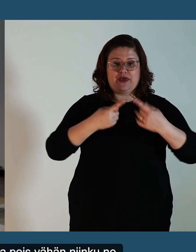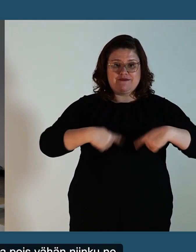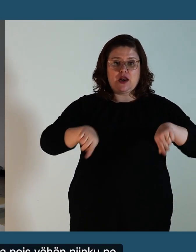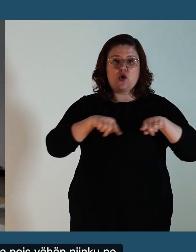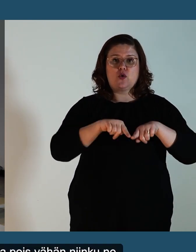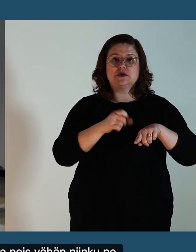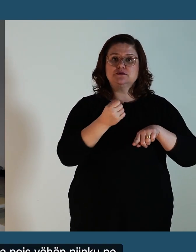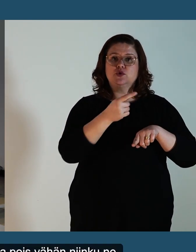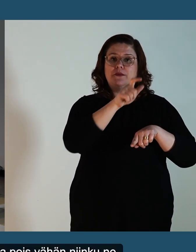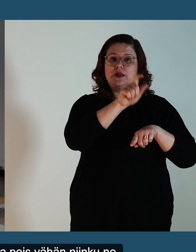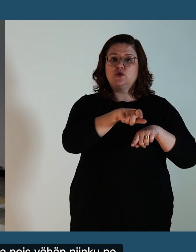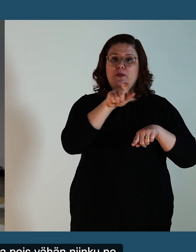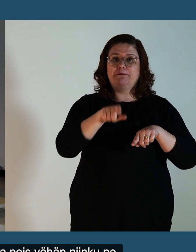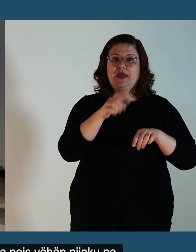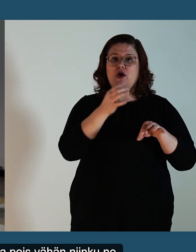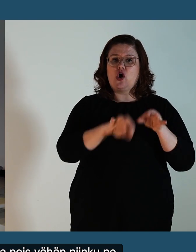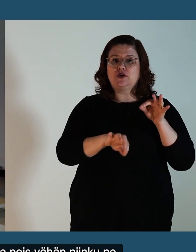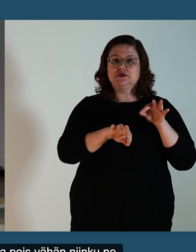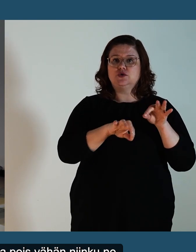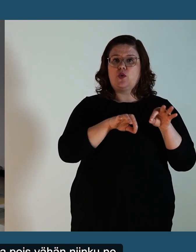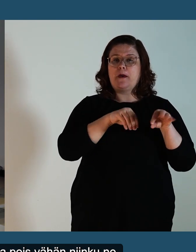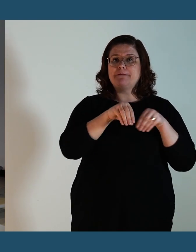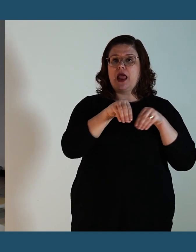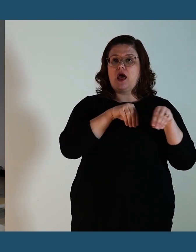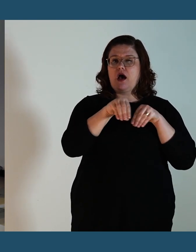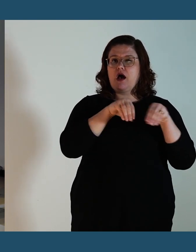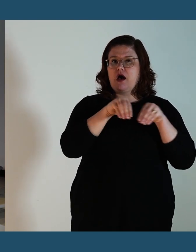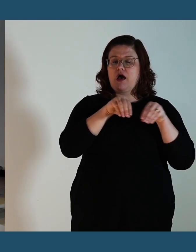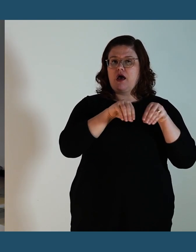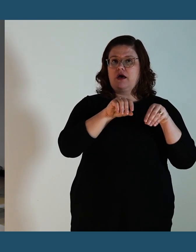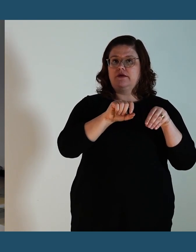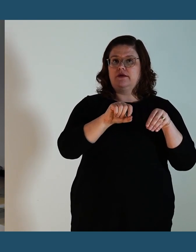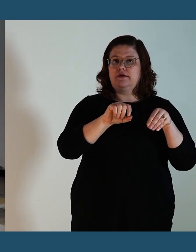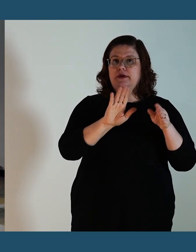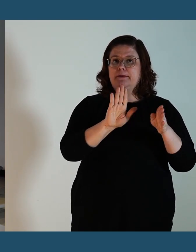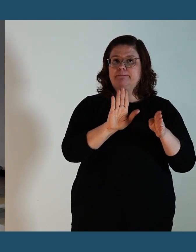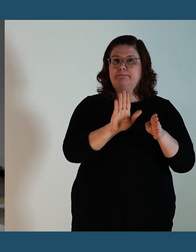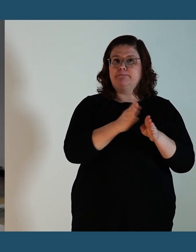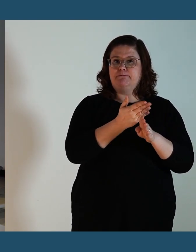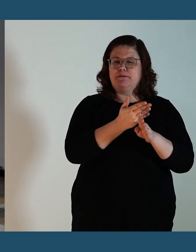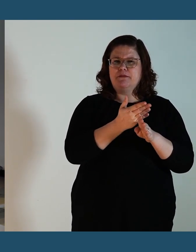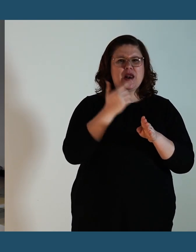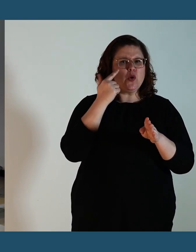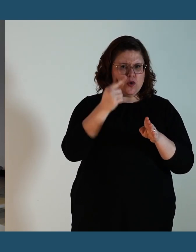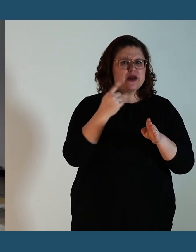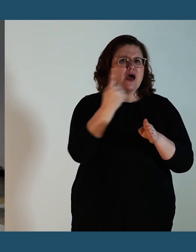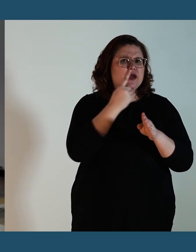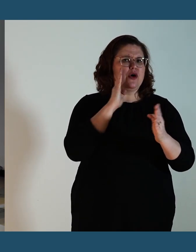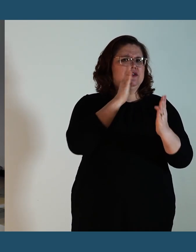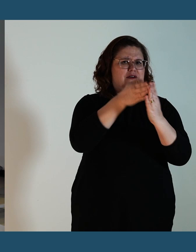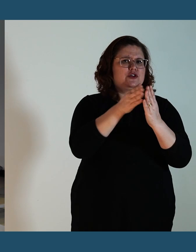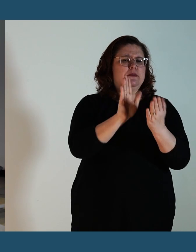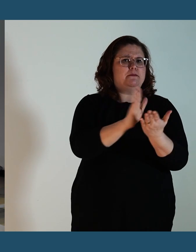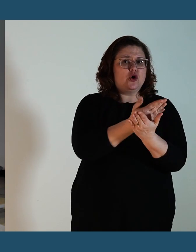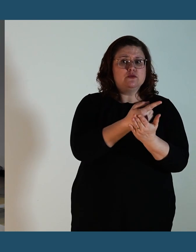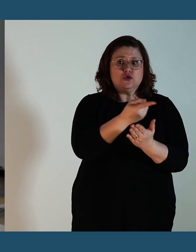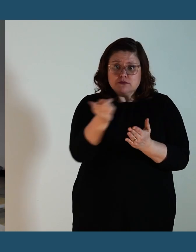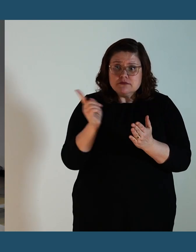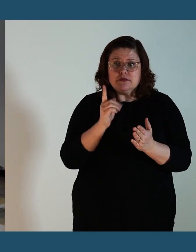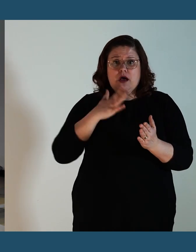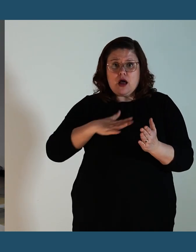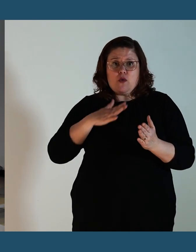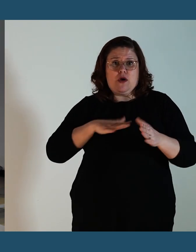kuin itsensä pelata sen pois vähän niin kuin ne halusi. Mä en usko, että he halusikaan mitään muuta, mutta että muut ehkä olisi